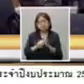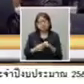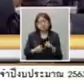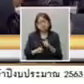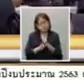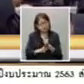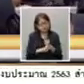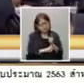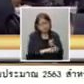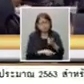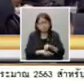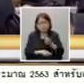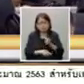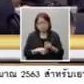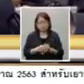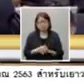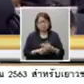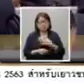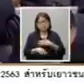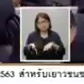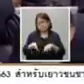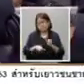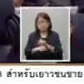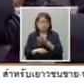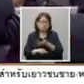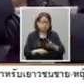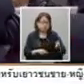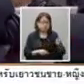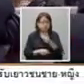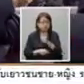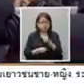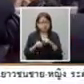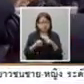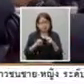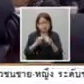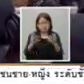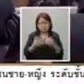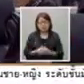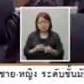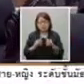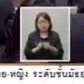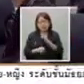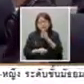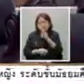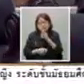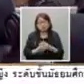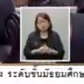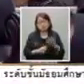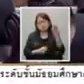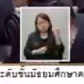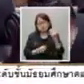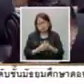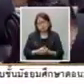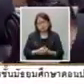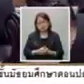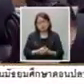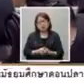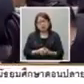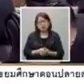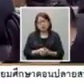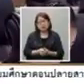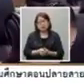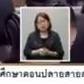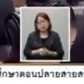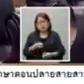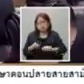ลอดและผมเองก็ดำเนินการอย่างนี้มาโดยตลอดถ้าวันนั้นให้พูดผมก็จะต้องถาม